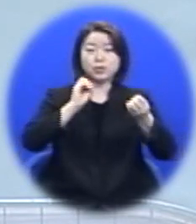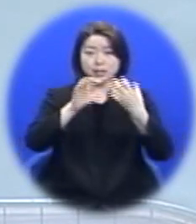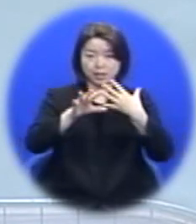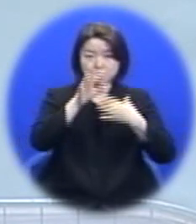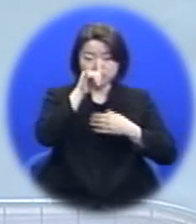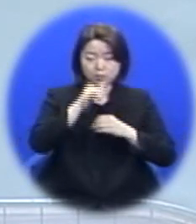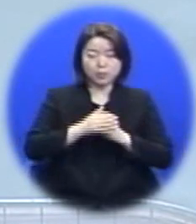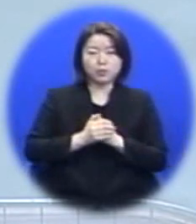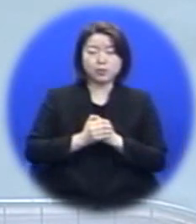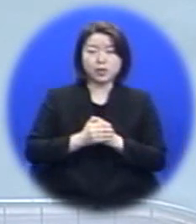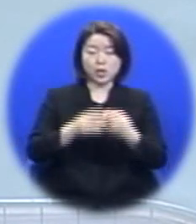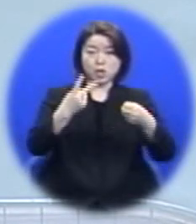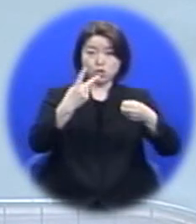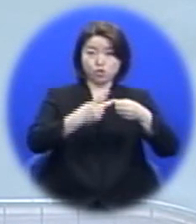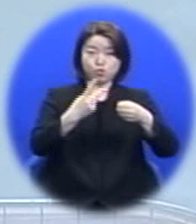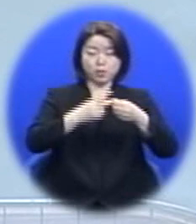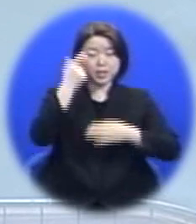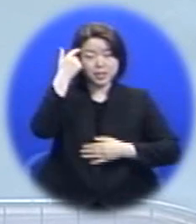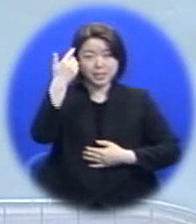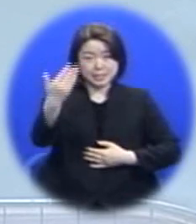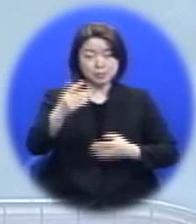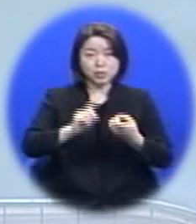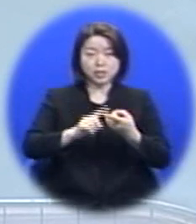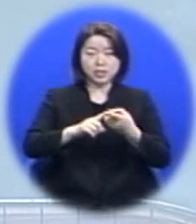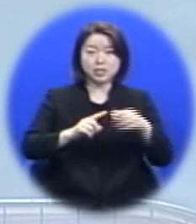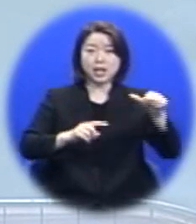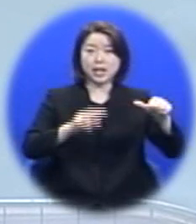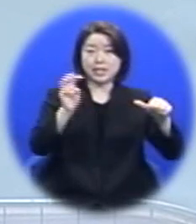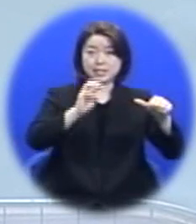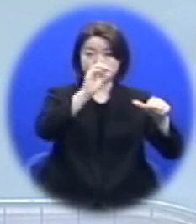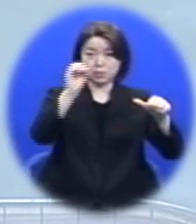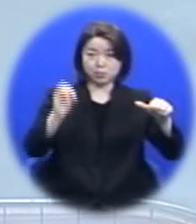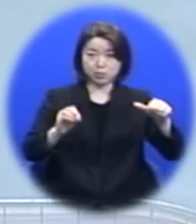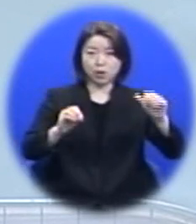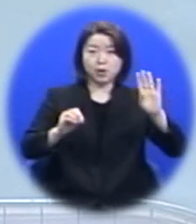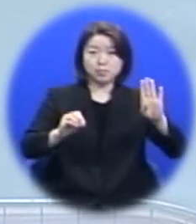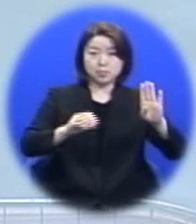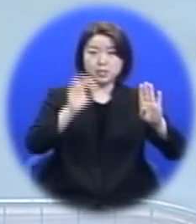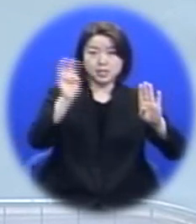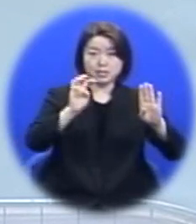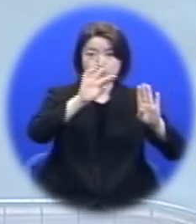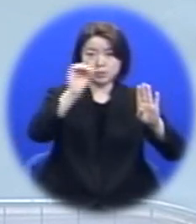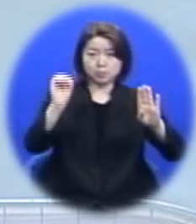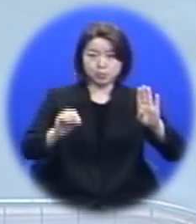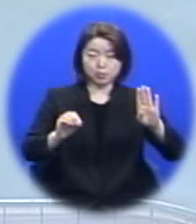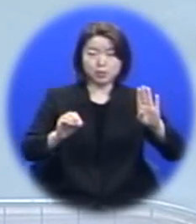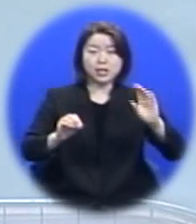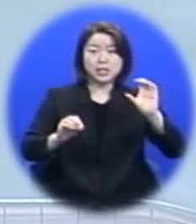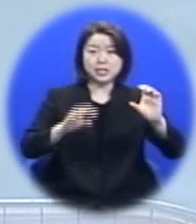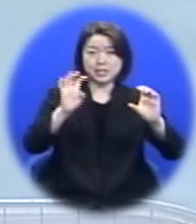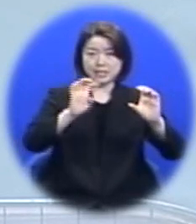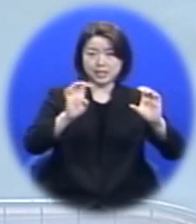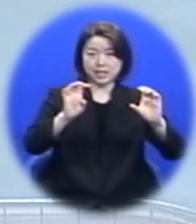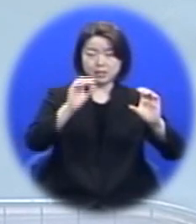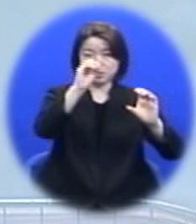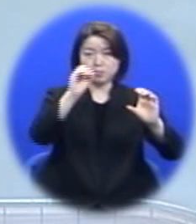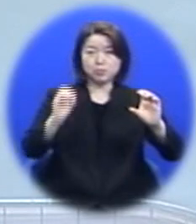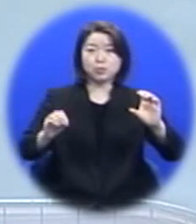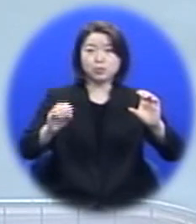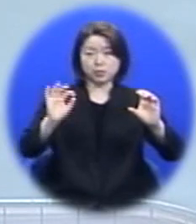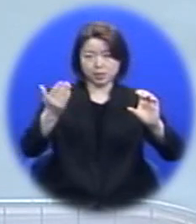80%였고 두 번째 질문에 대해서는 A 30%, B 30%, C